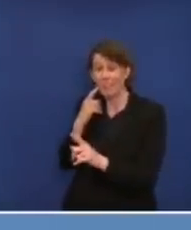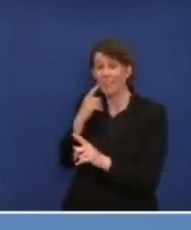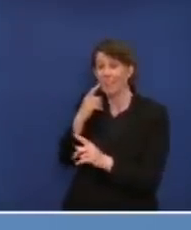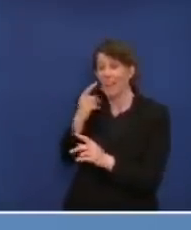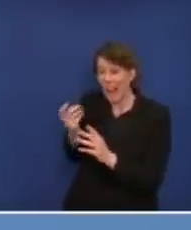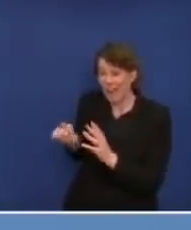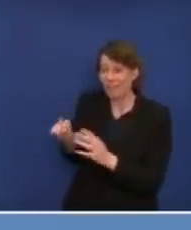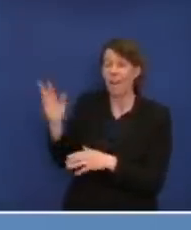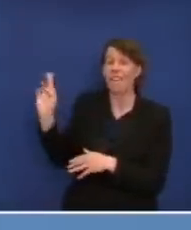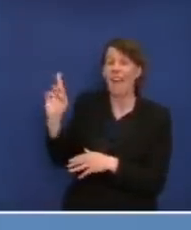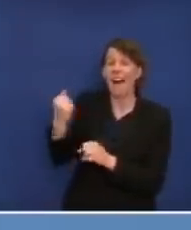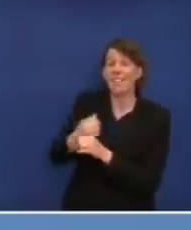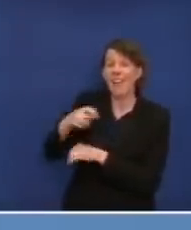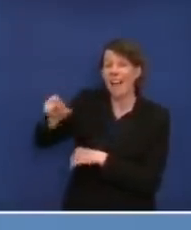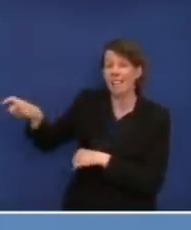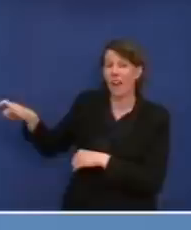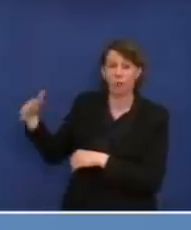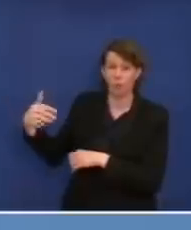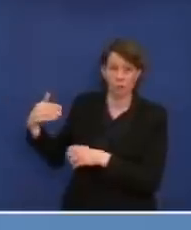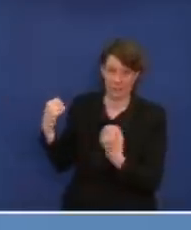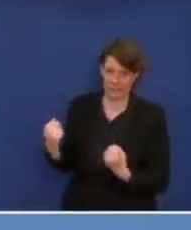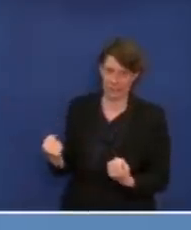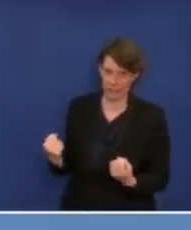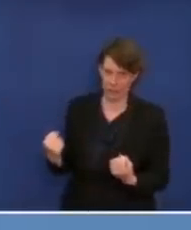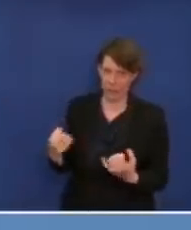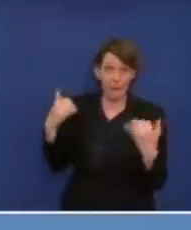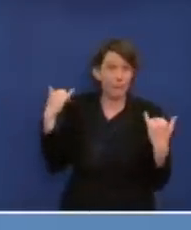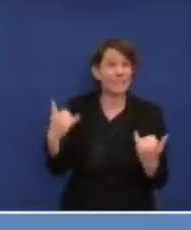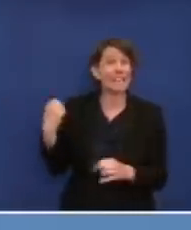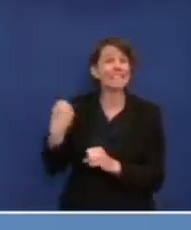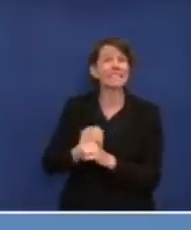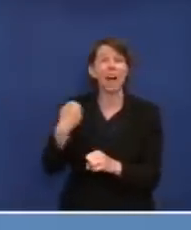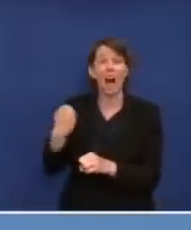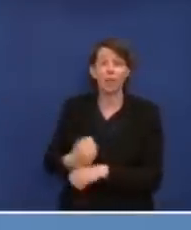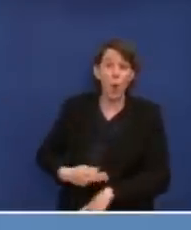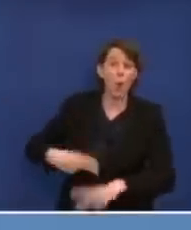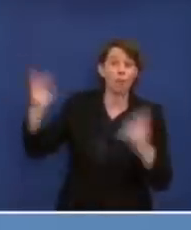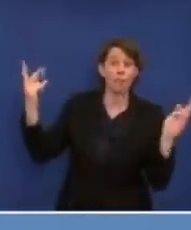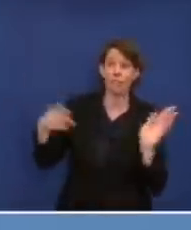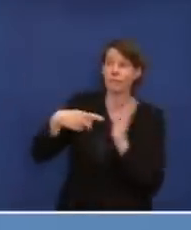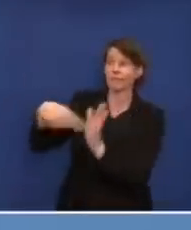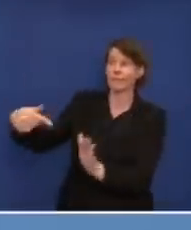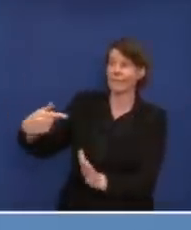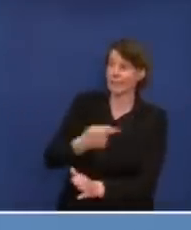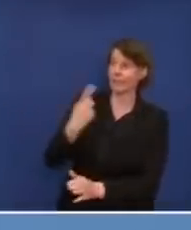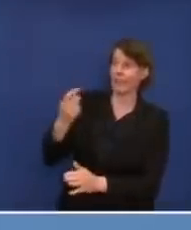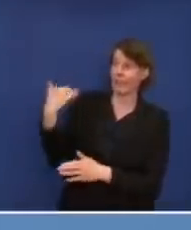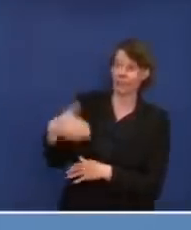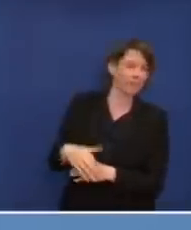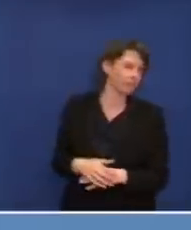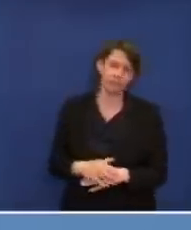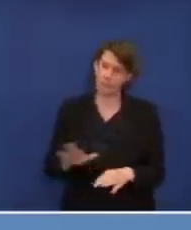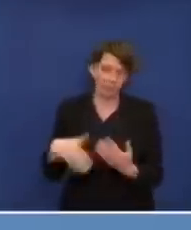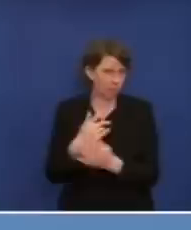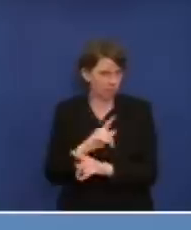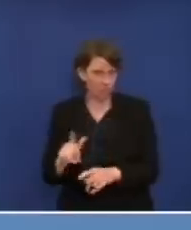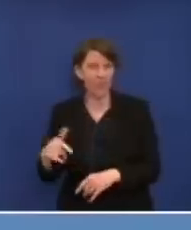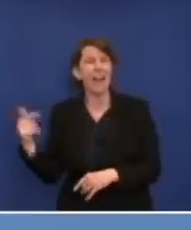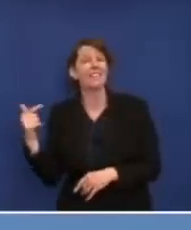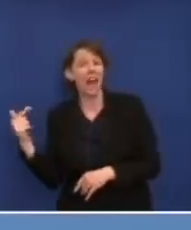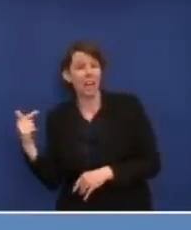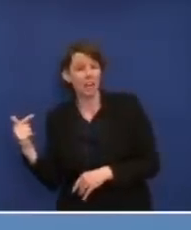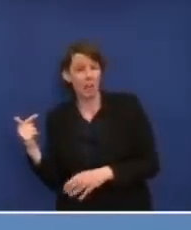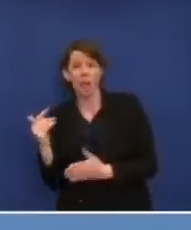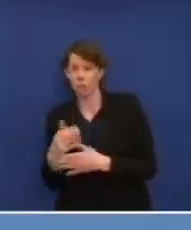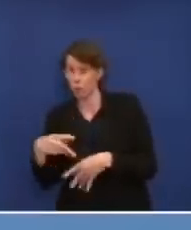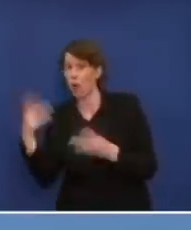zur Täterschaft bei diesem Anschlag. Bisher hat sich niemand zu dieser Tat bekannt. Sie haben Äußerungen von Seiten der Taliban gesehen, die sich davon